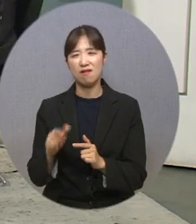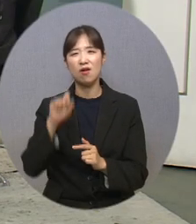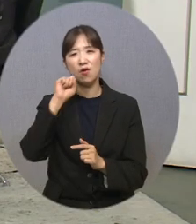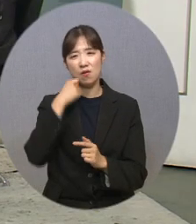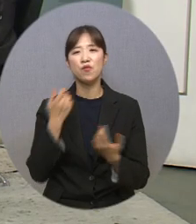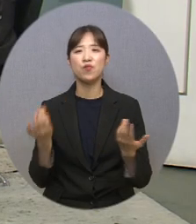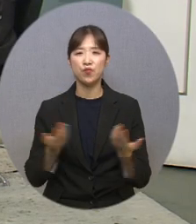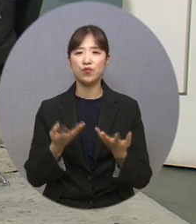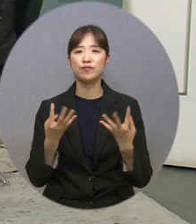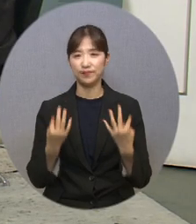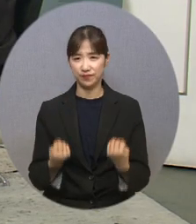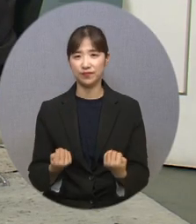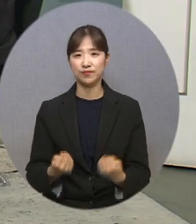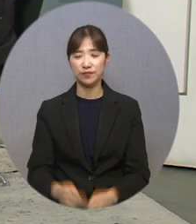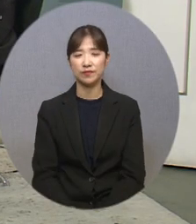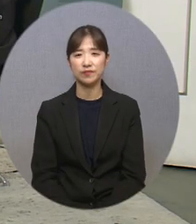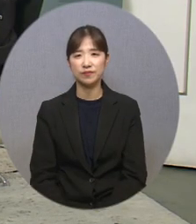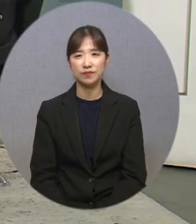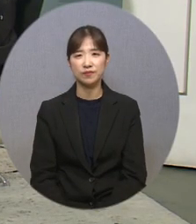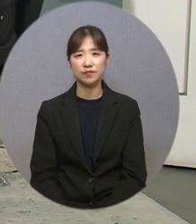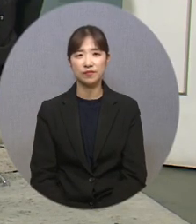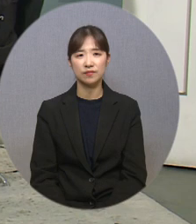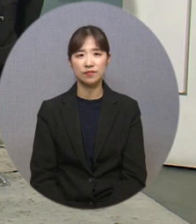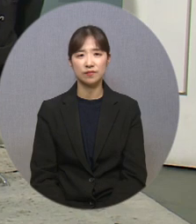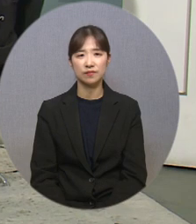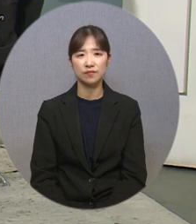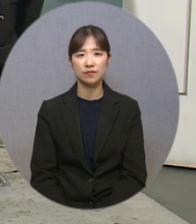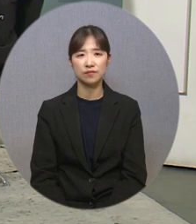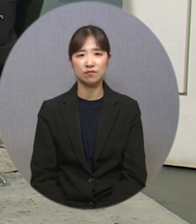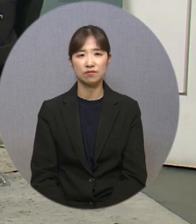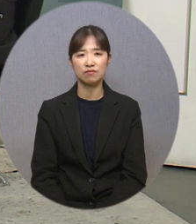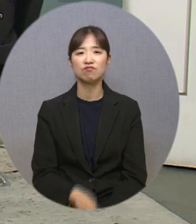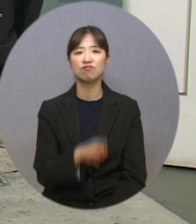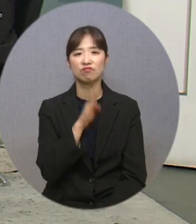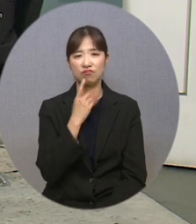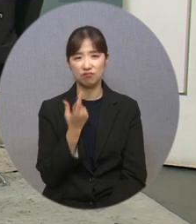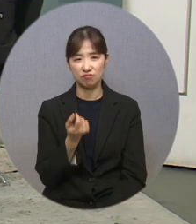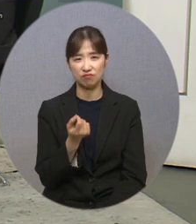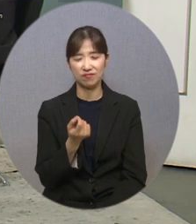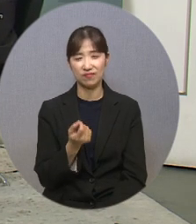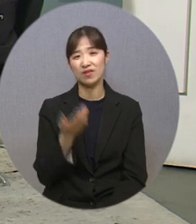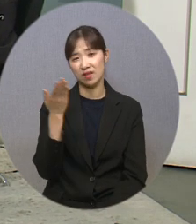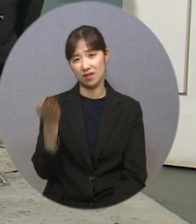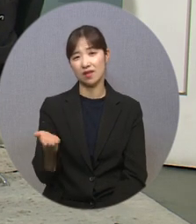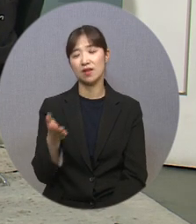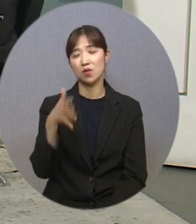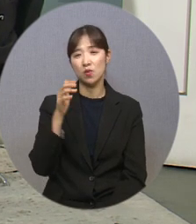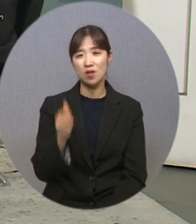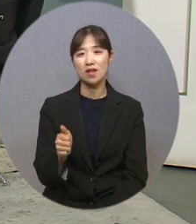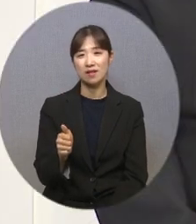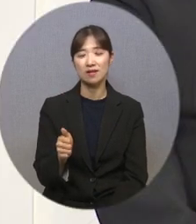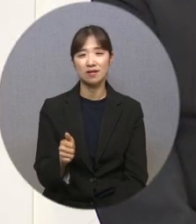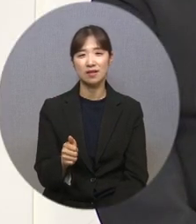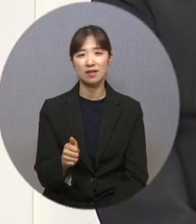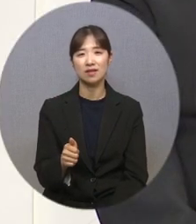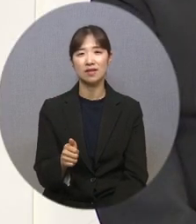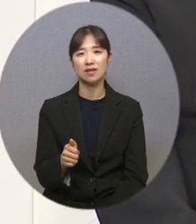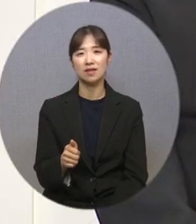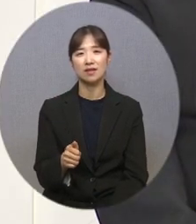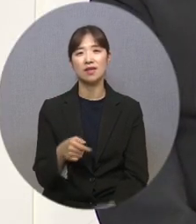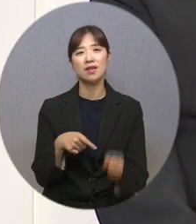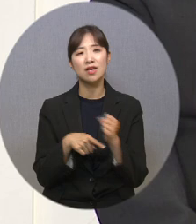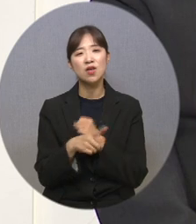어려운 일들이 많았습니다. 네. 아, 그렇군요. 그래서 은무의 총장님은, 사무총장님은 어떤